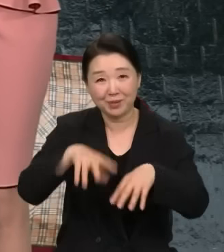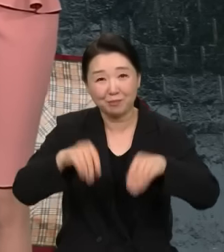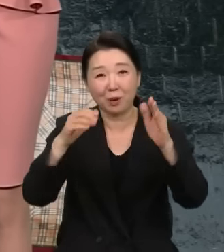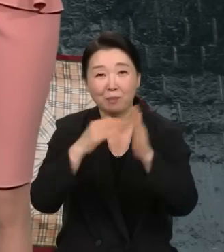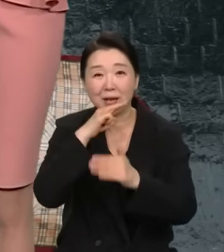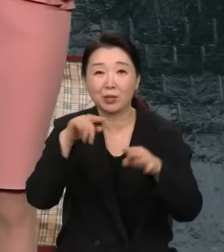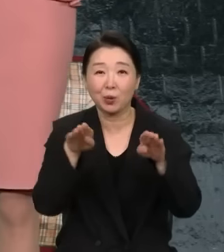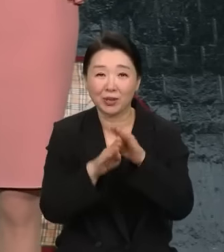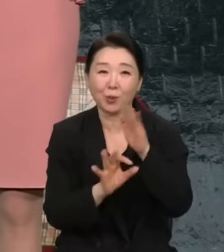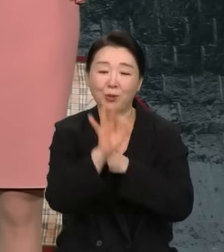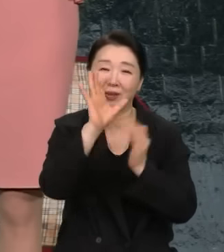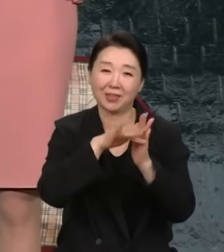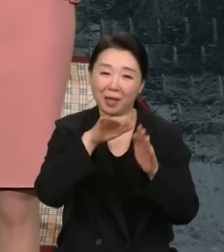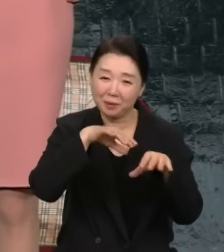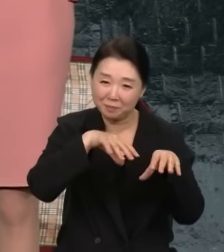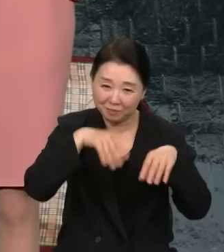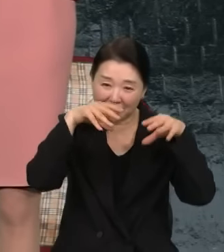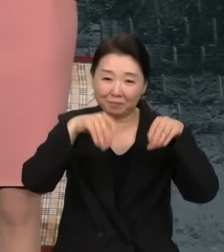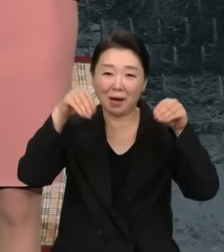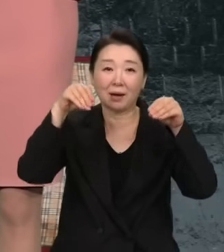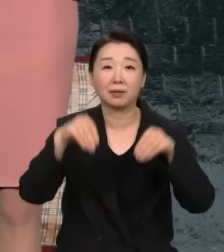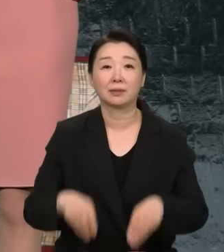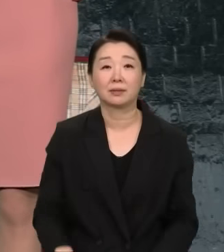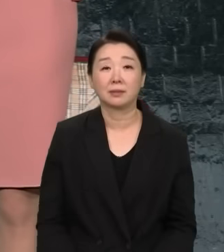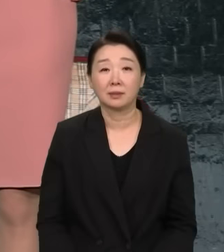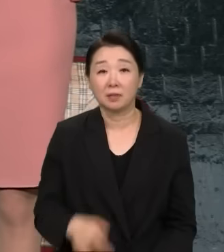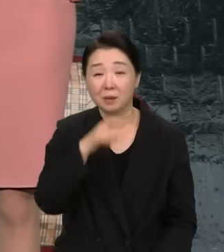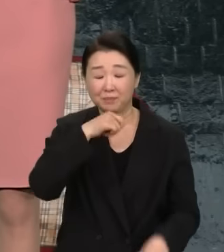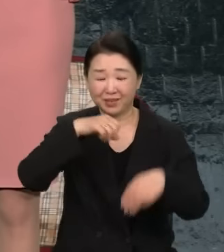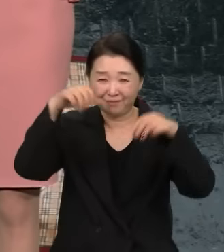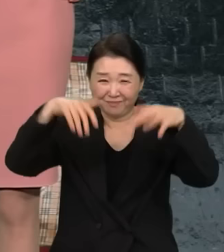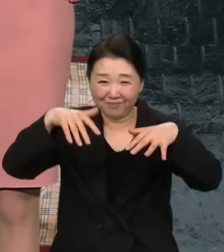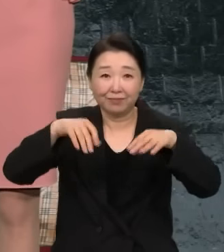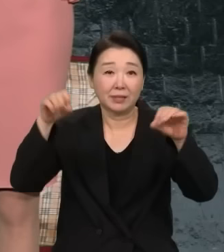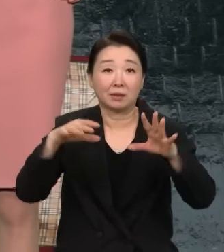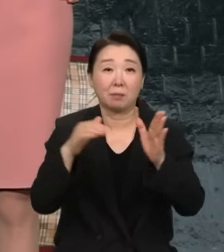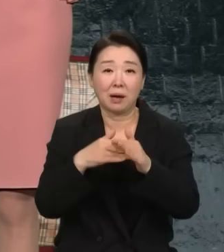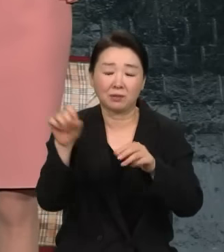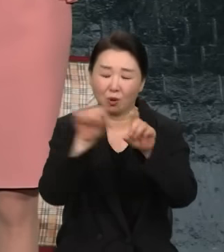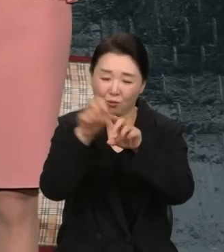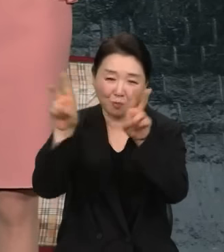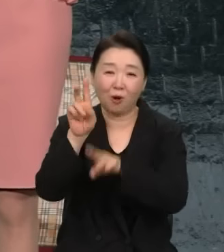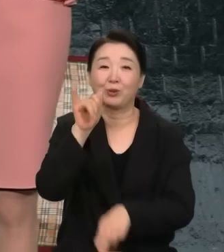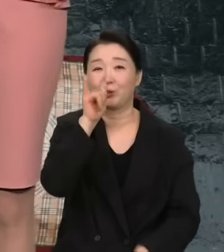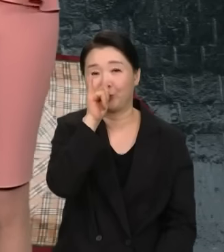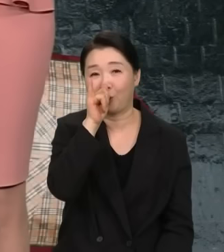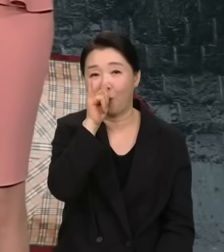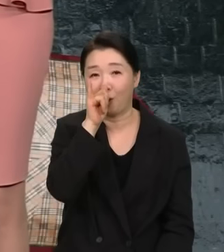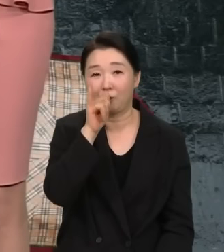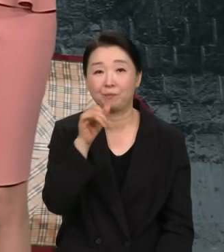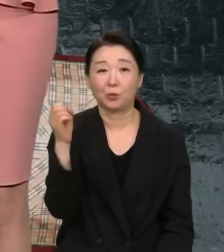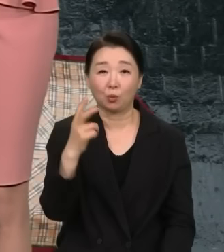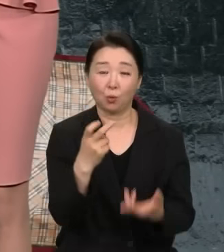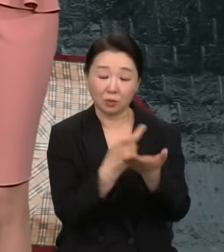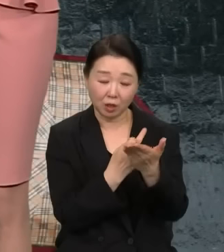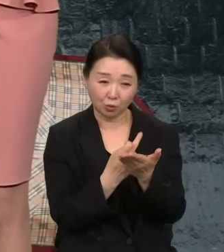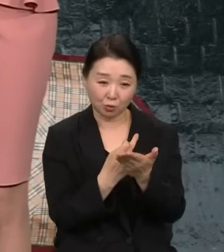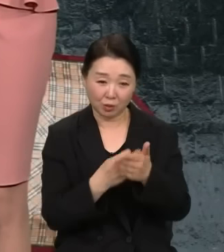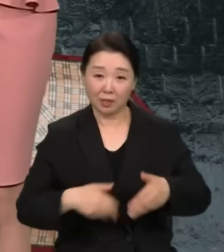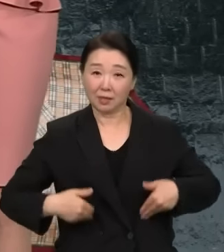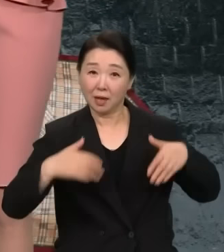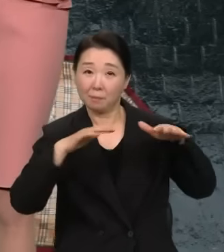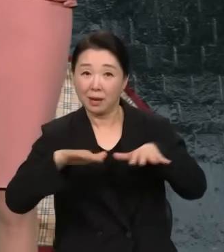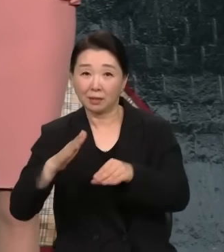일요일 오전이면 그치겠습니다. 강수 지속 시간은 짧지만 천둥, 번개가 치는 곳도 있겠고 특히 제주와 남해안을